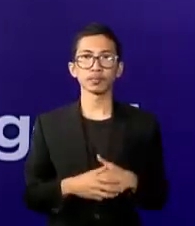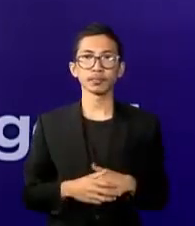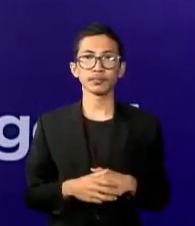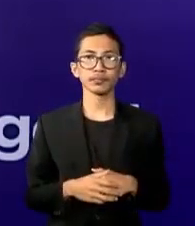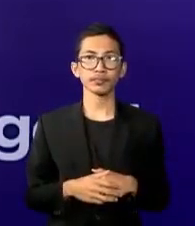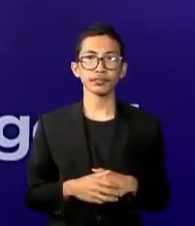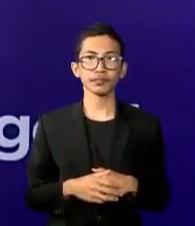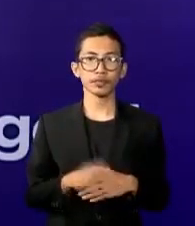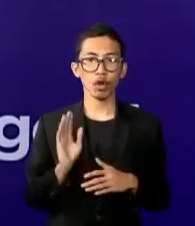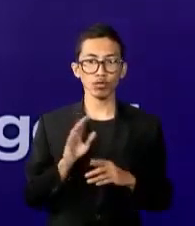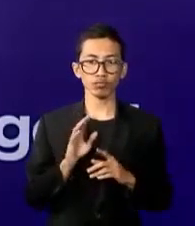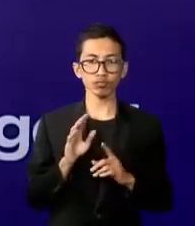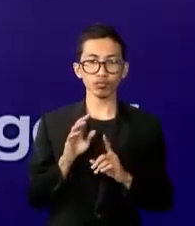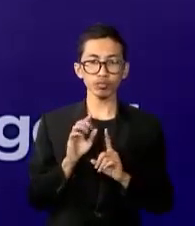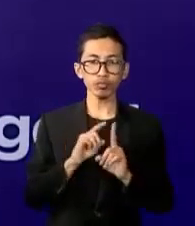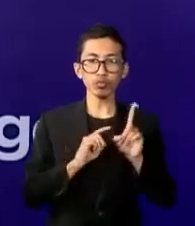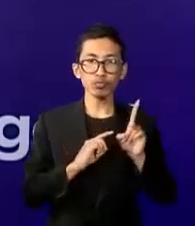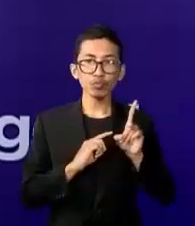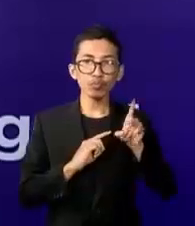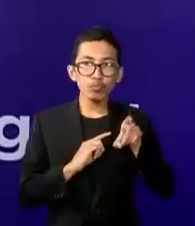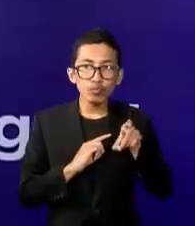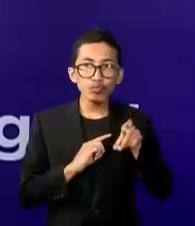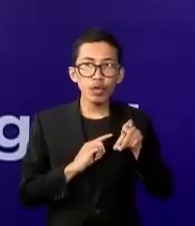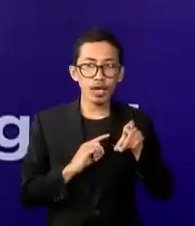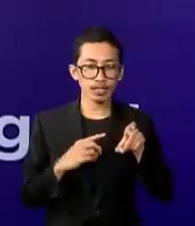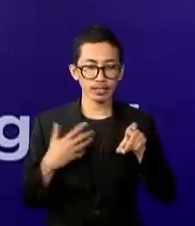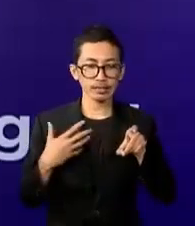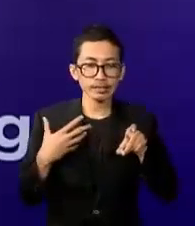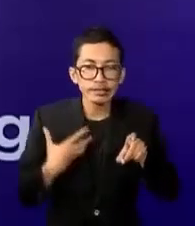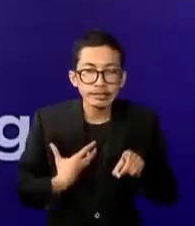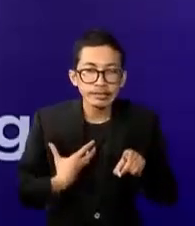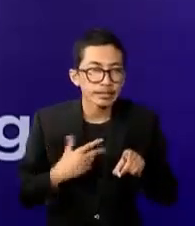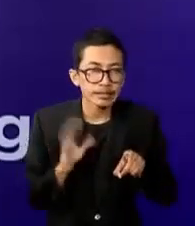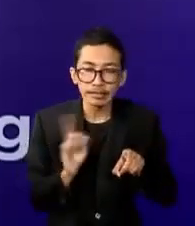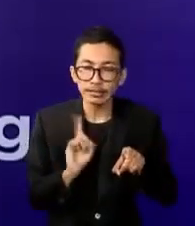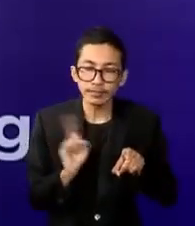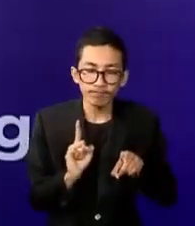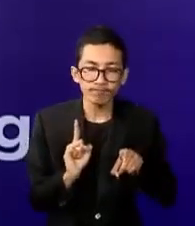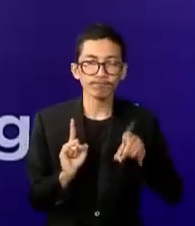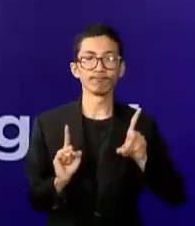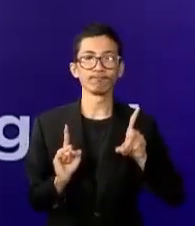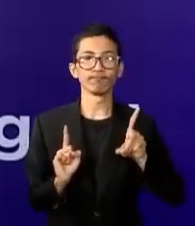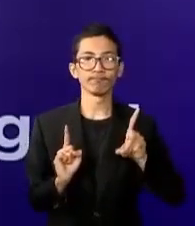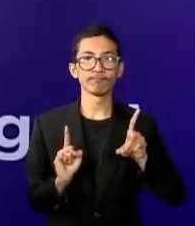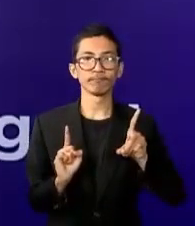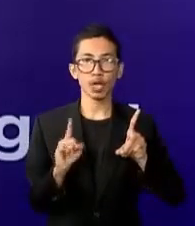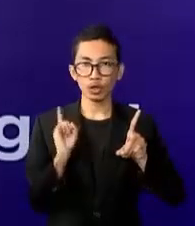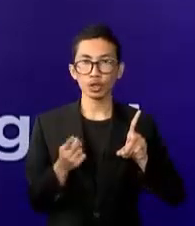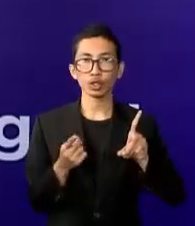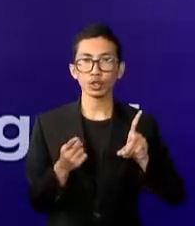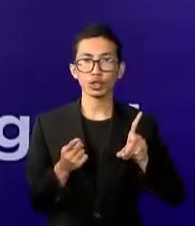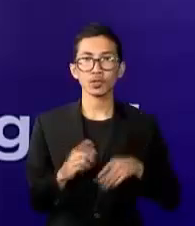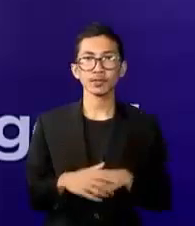otomatis tidak bisa mengembang dengan baik orangnya bengkok juga tidak bisa mengembang dengan baik jadi posturnya diperbaiki bagi yang di rumah kesempatan